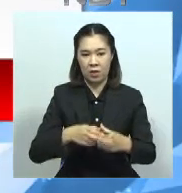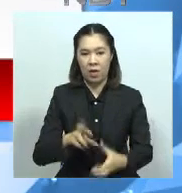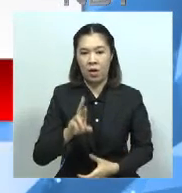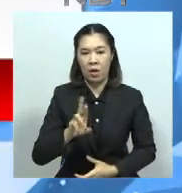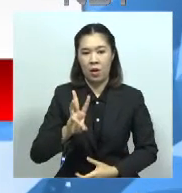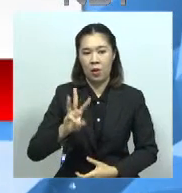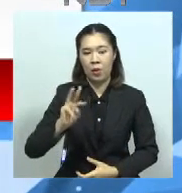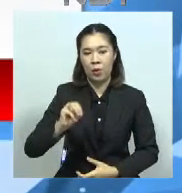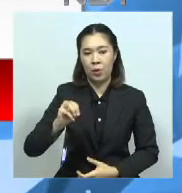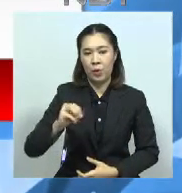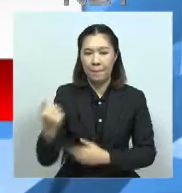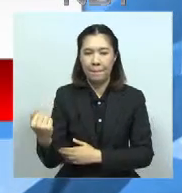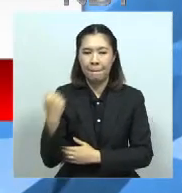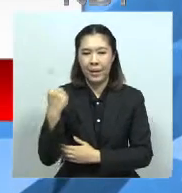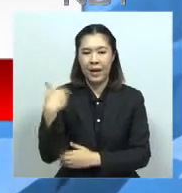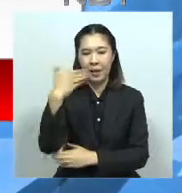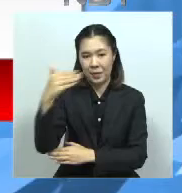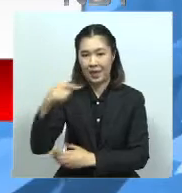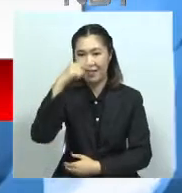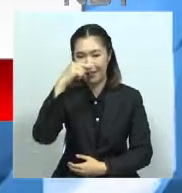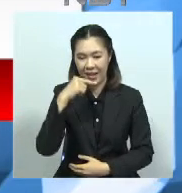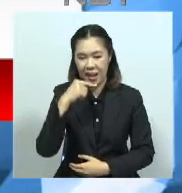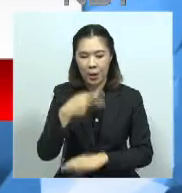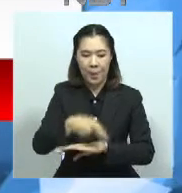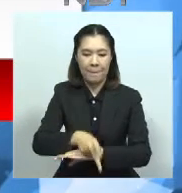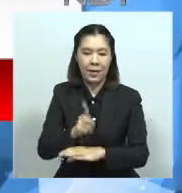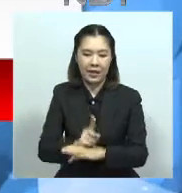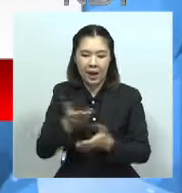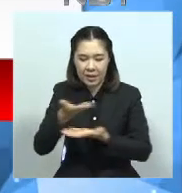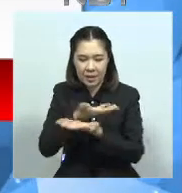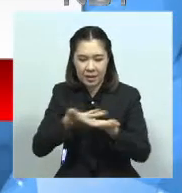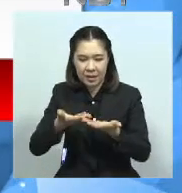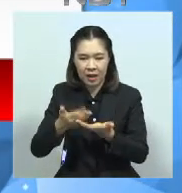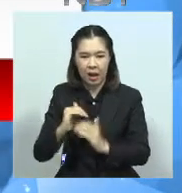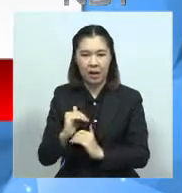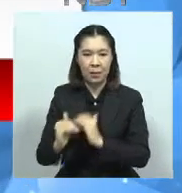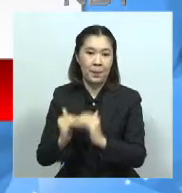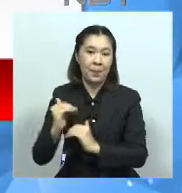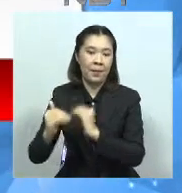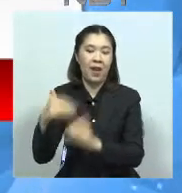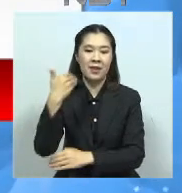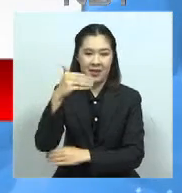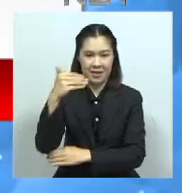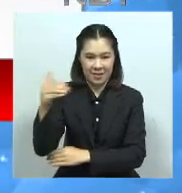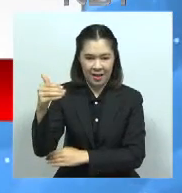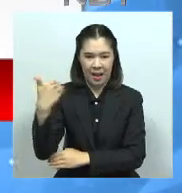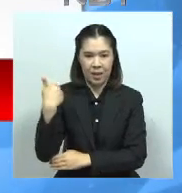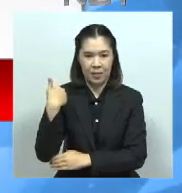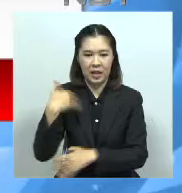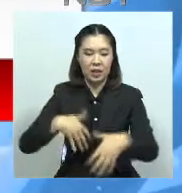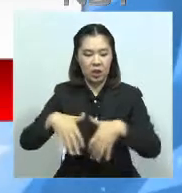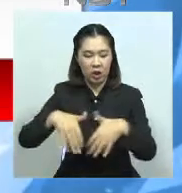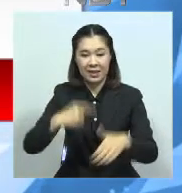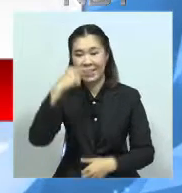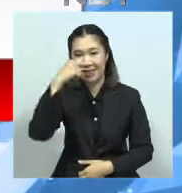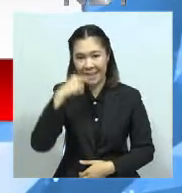าติไทยนะคะแล้วก็มีเมื่อสักครู่คุณสุวัฒน์ประธานที่ปรึกษาพักชาติพัฒนามีหัวหน้าพักพลังท้องถิ่นไทยนะคะ